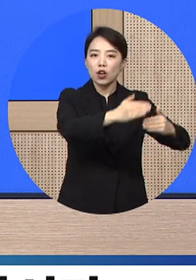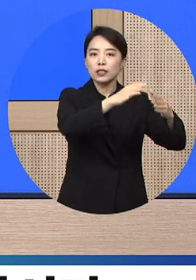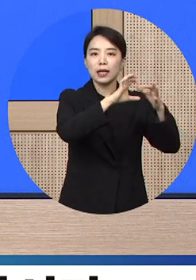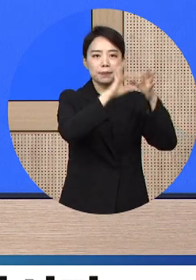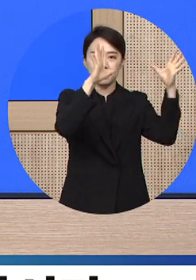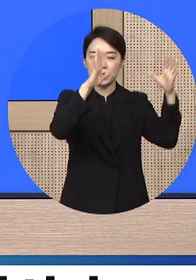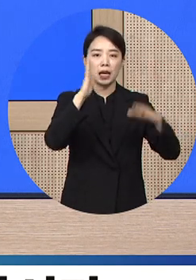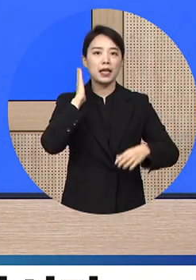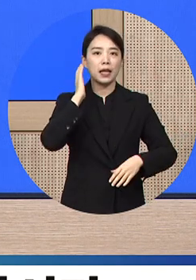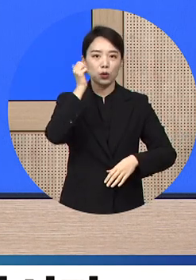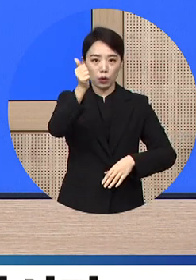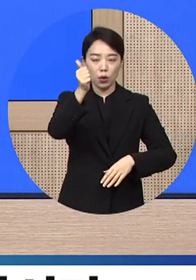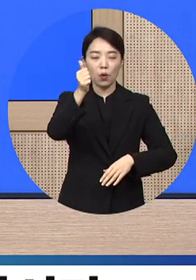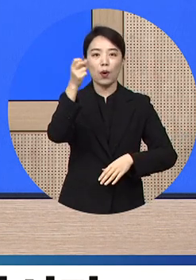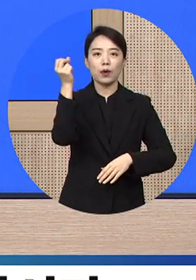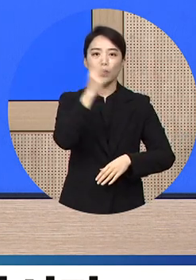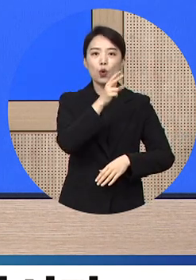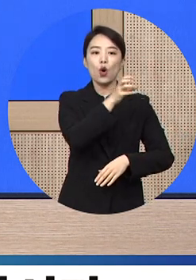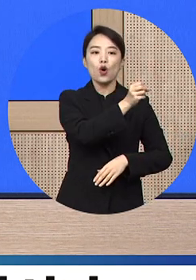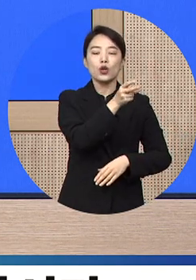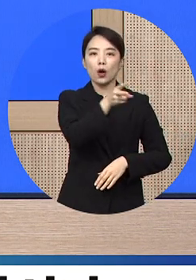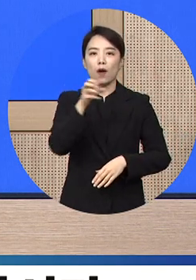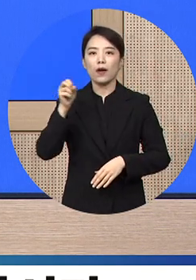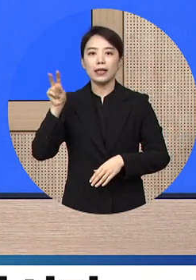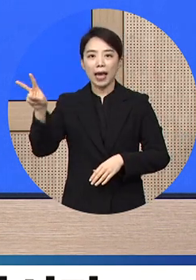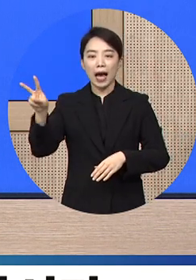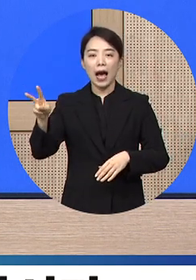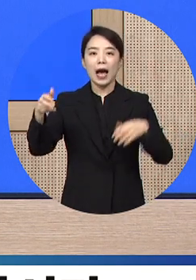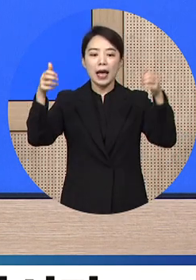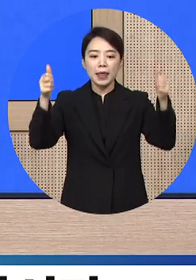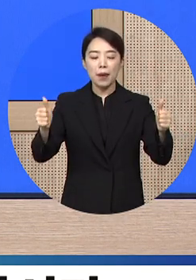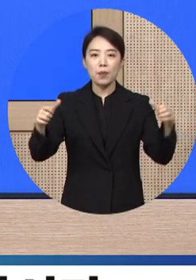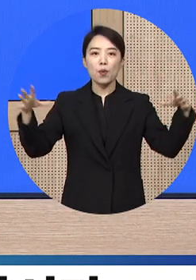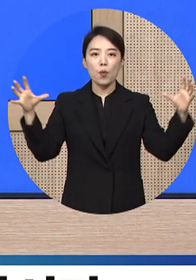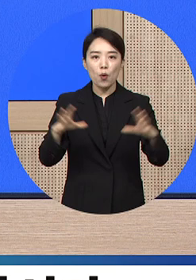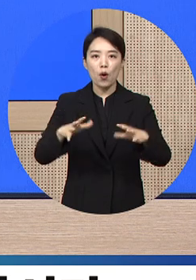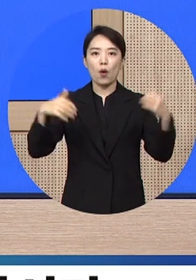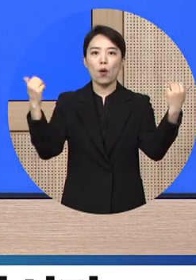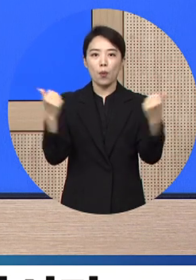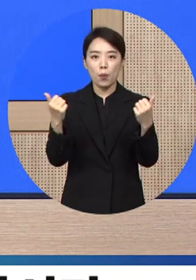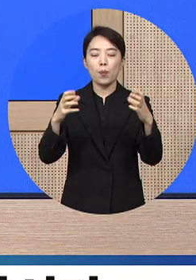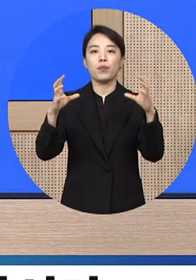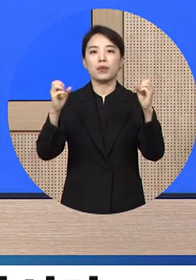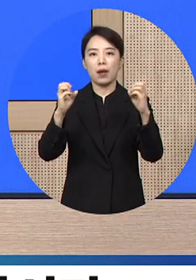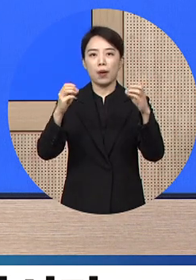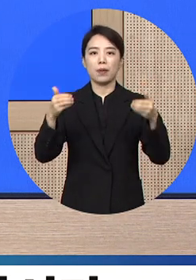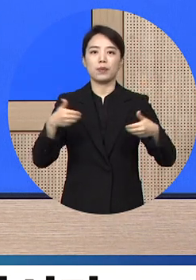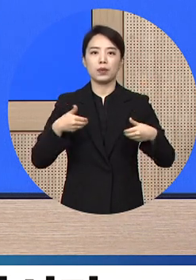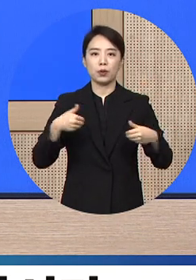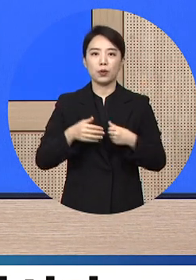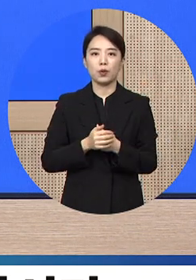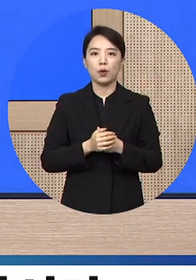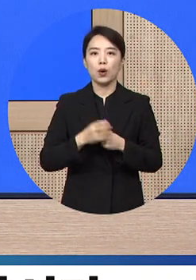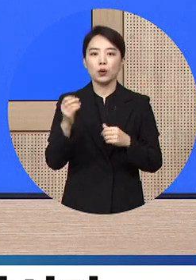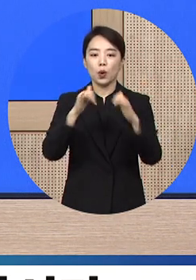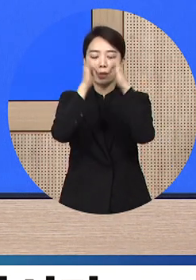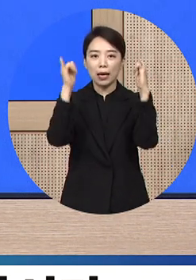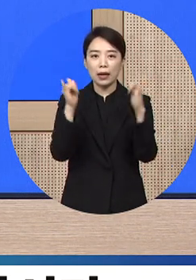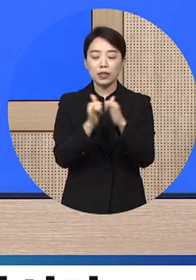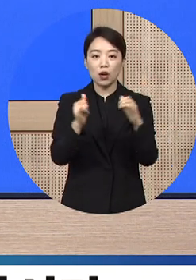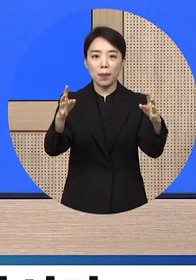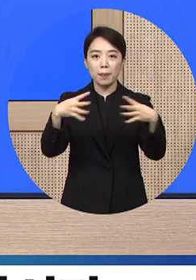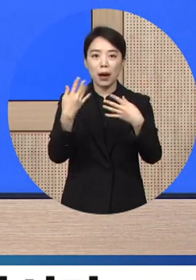대통령과 여야 대표 사이에 대화의 장을 만들기를 촉구합니다. 이와 함께 사회적 타협을